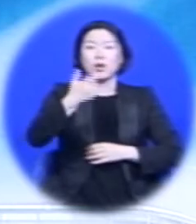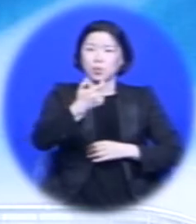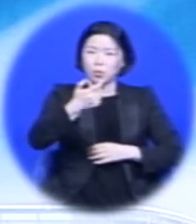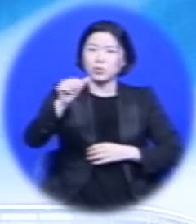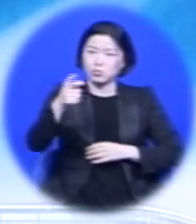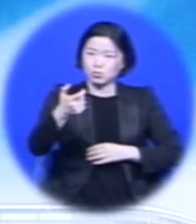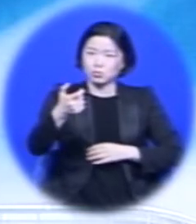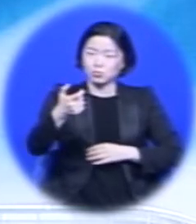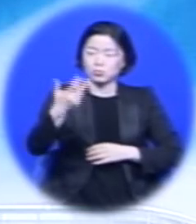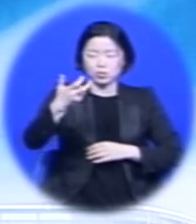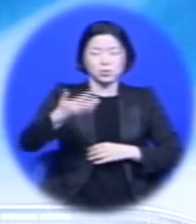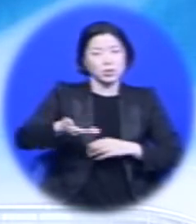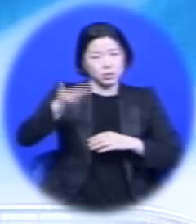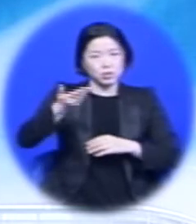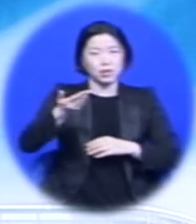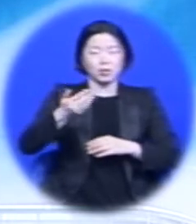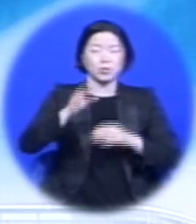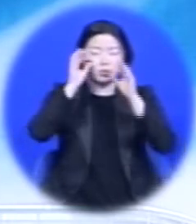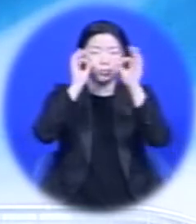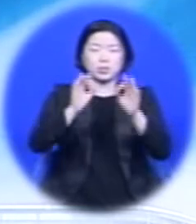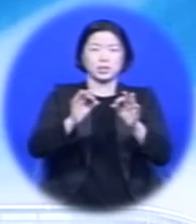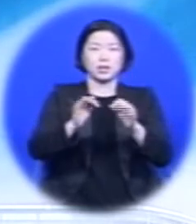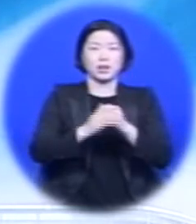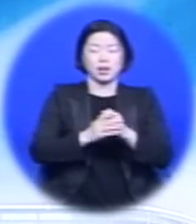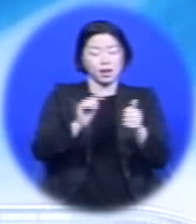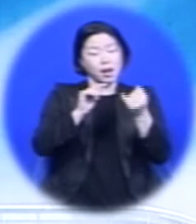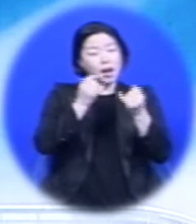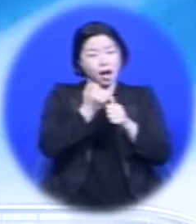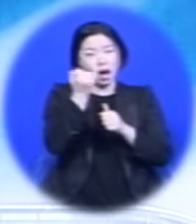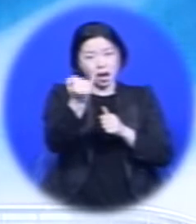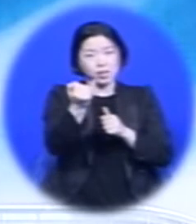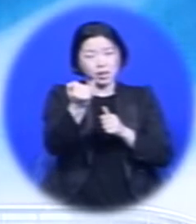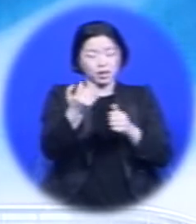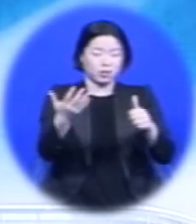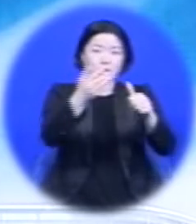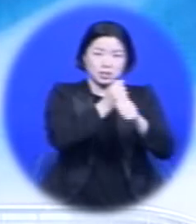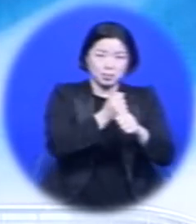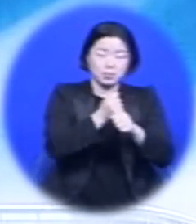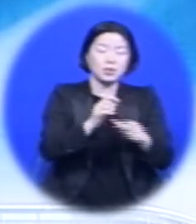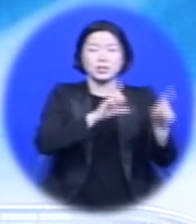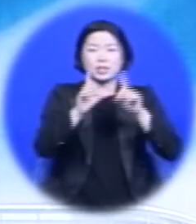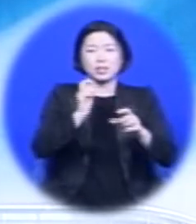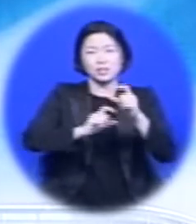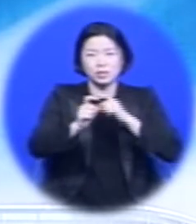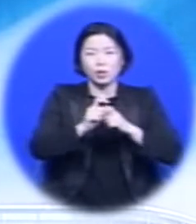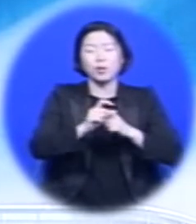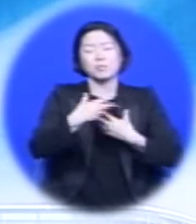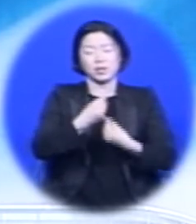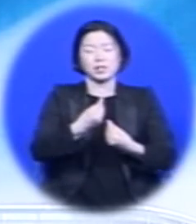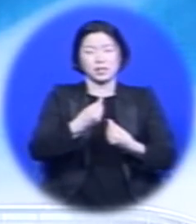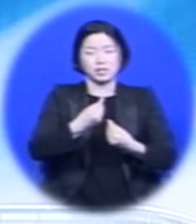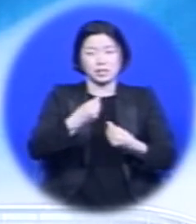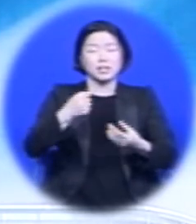되고 그러고 보니까 아내에게 매여 지내는 게 훨씬 편하더라. 그건